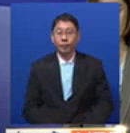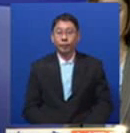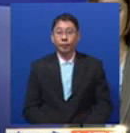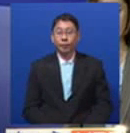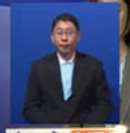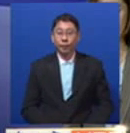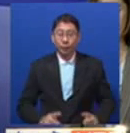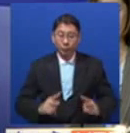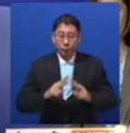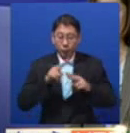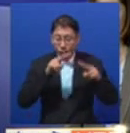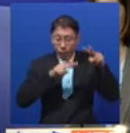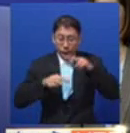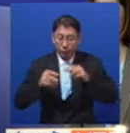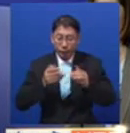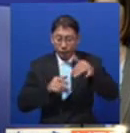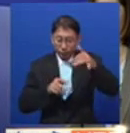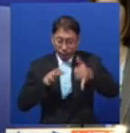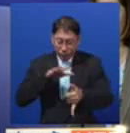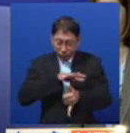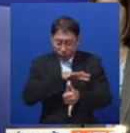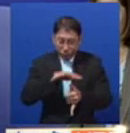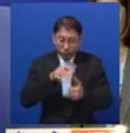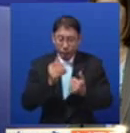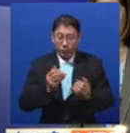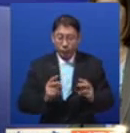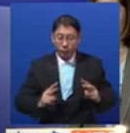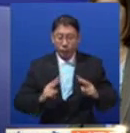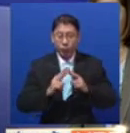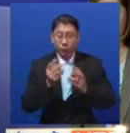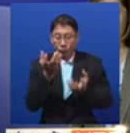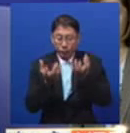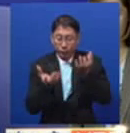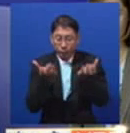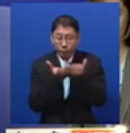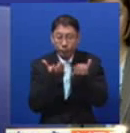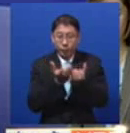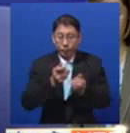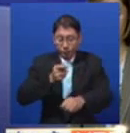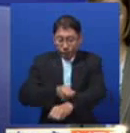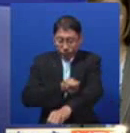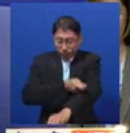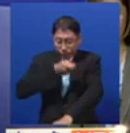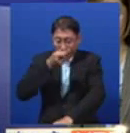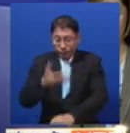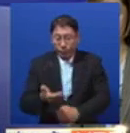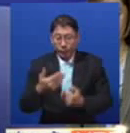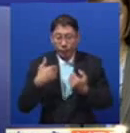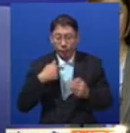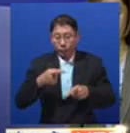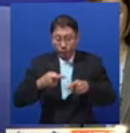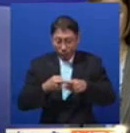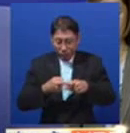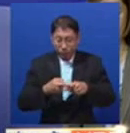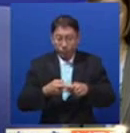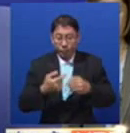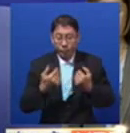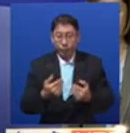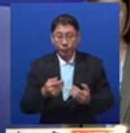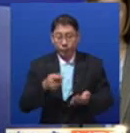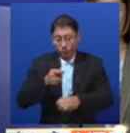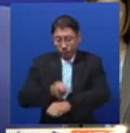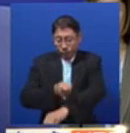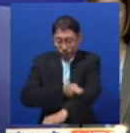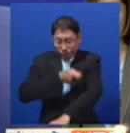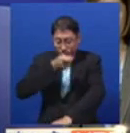กรมคุ้มครองสิทธิและเสรีภาพกระทรวงยุติธรรมจะจ่ายค่าตอบแทนผู้เสียหายกรณีบาดเจ็บจะได้รับ